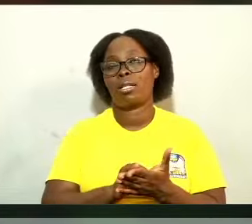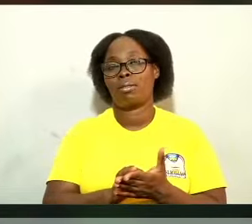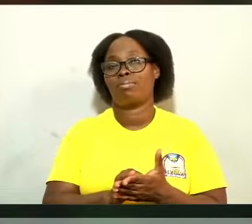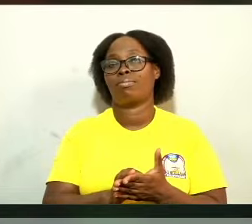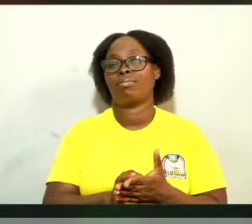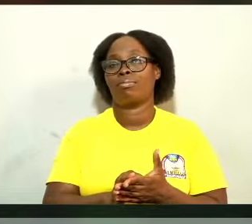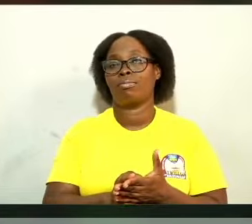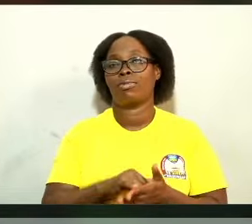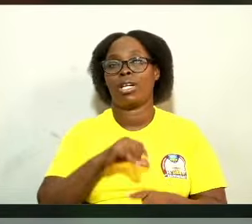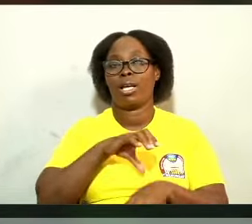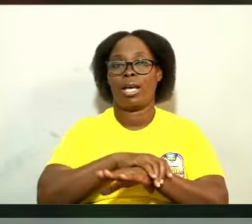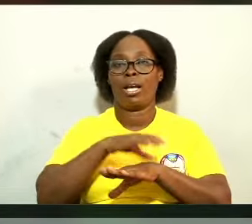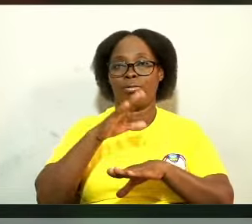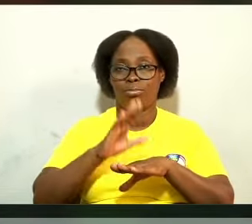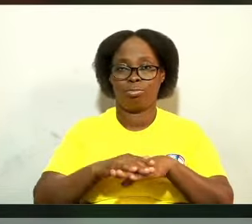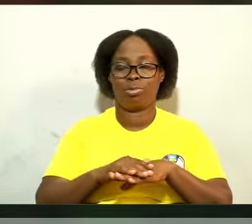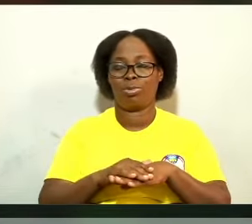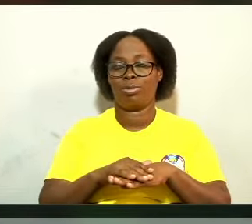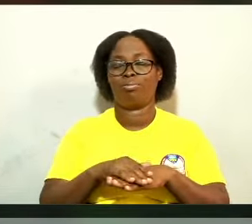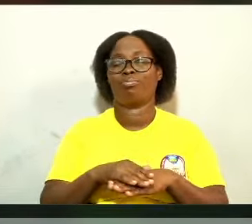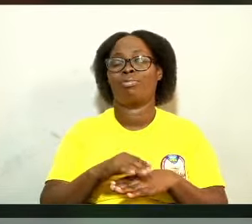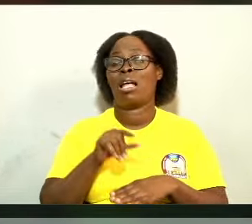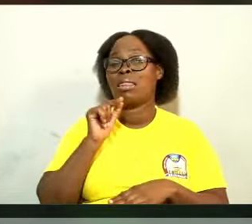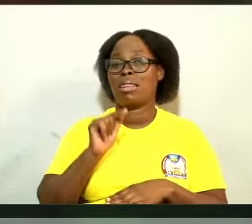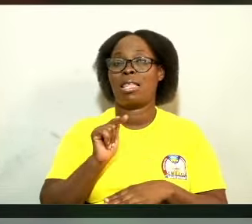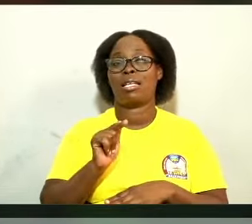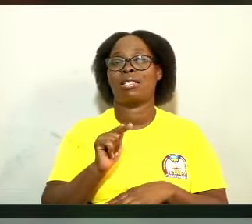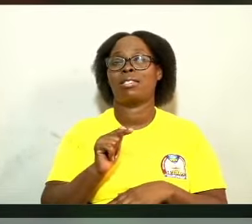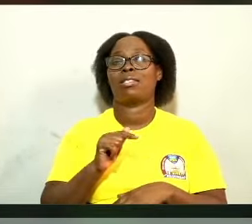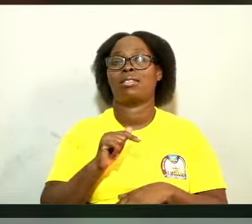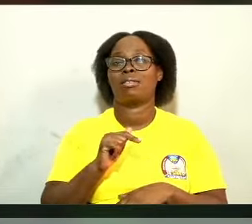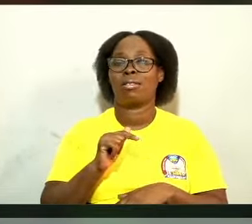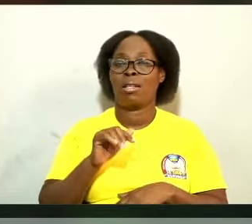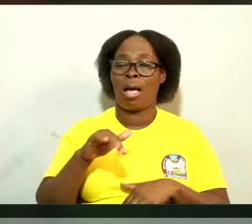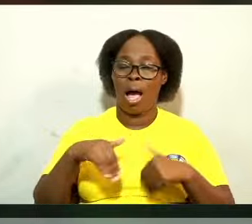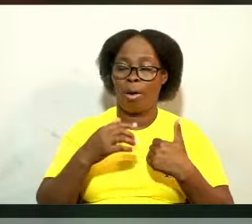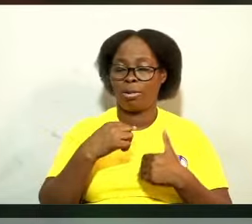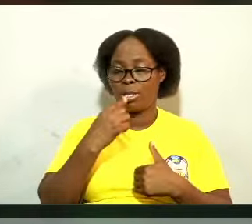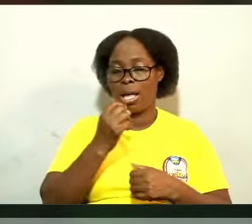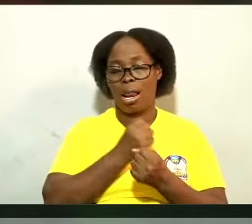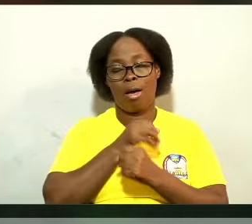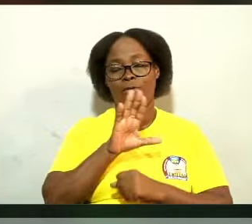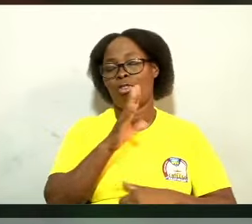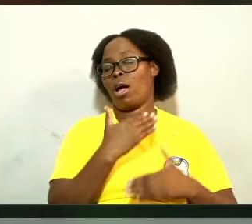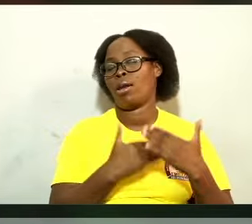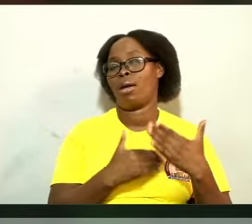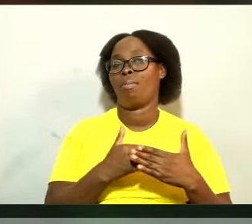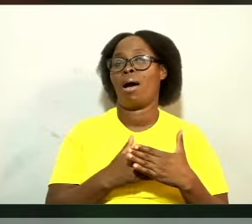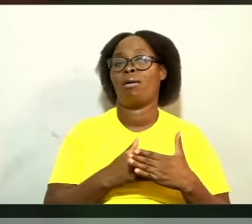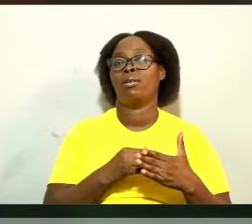vyema akajengwe. Hiyo ndiyo mpende jirani yako kama nafsi yako. Na